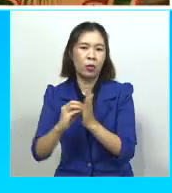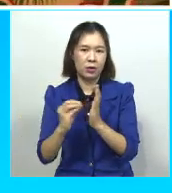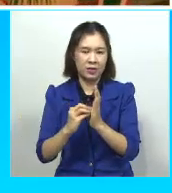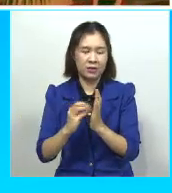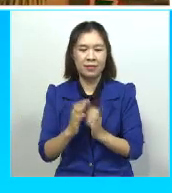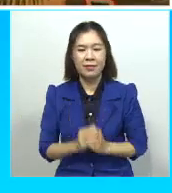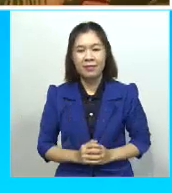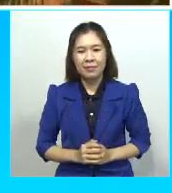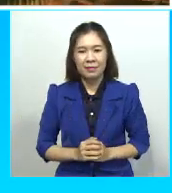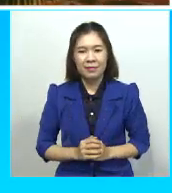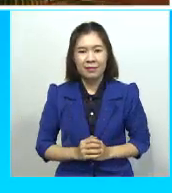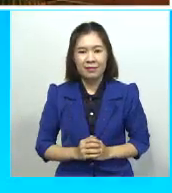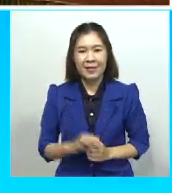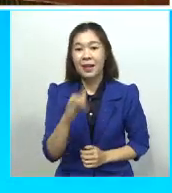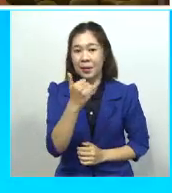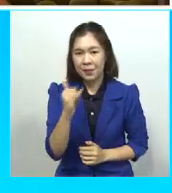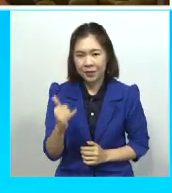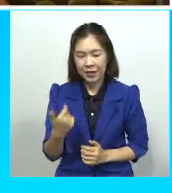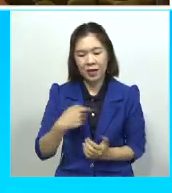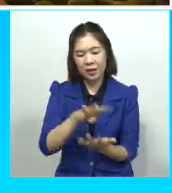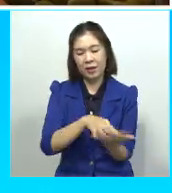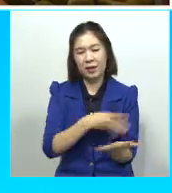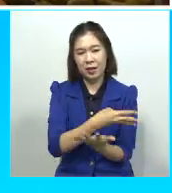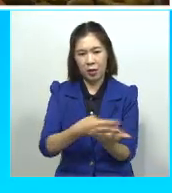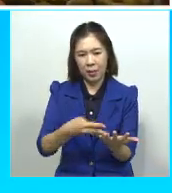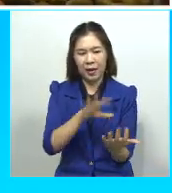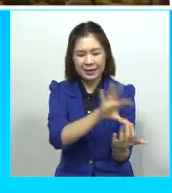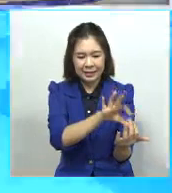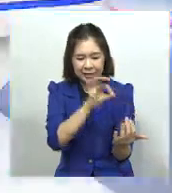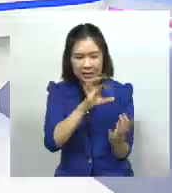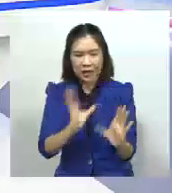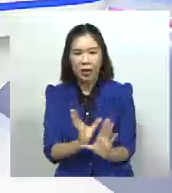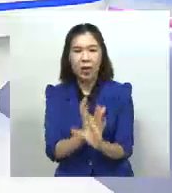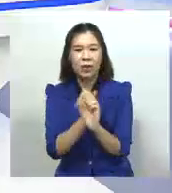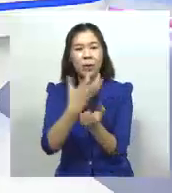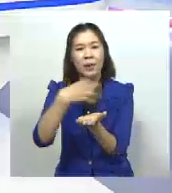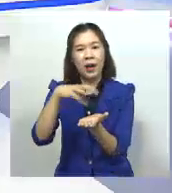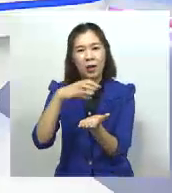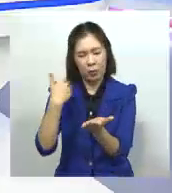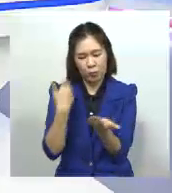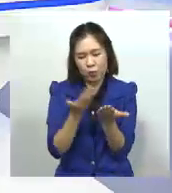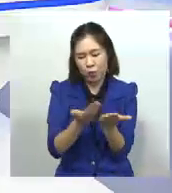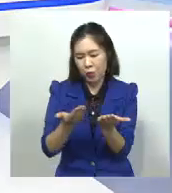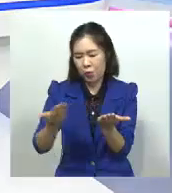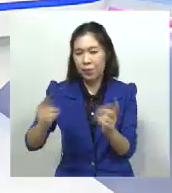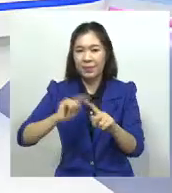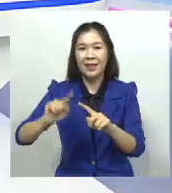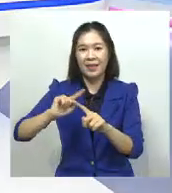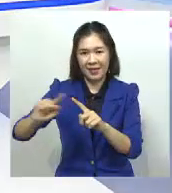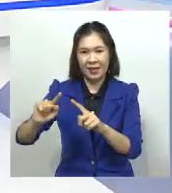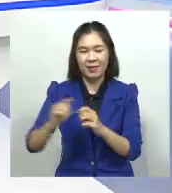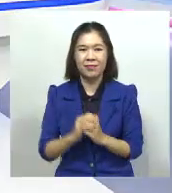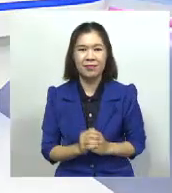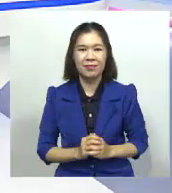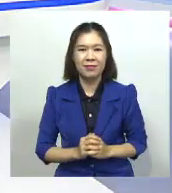ครับต้องบอกว่านี่เป็นเพียงแค่บางส่วนเท่านั้นของนโยบายที่เราหยิบยกรวบรวมมานะครับจริงๆแล้วยังมีหลากหลายนโยบายในมิติอื่นๆในด้าน